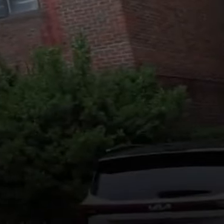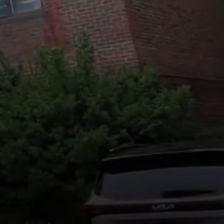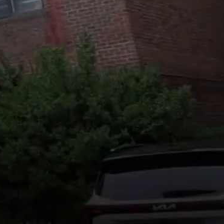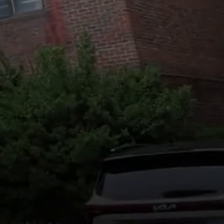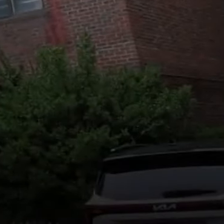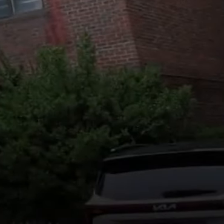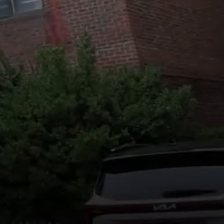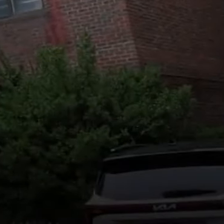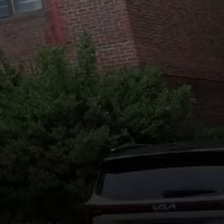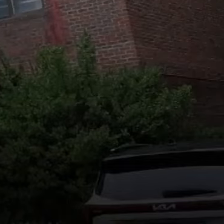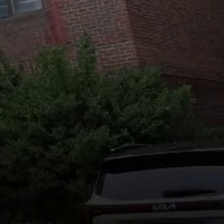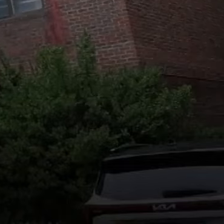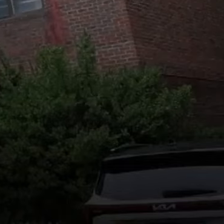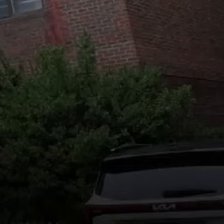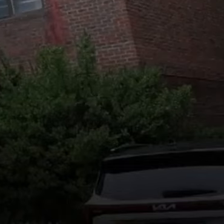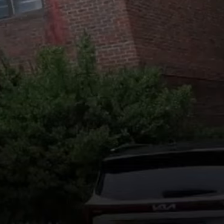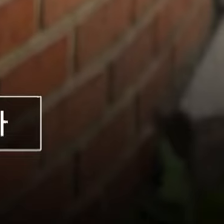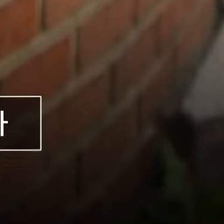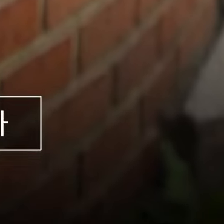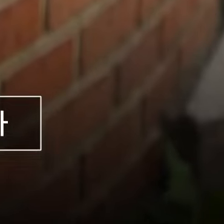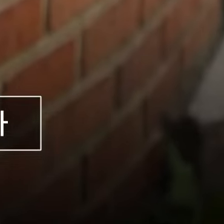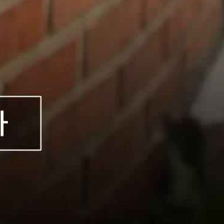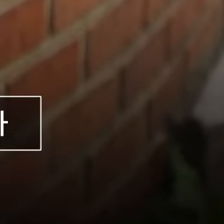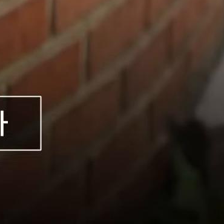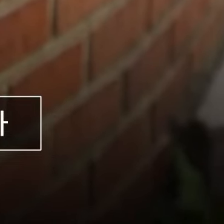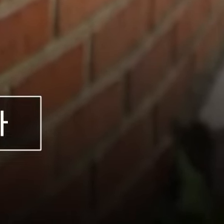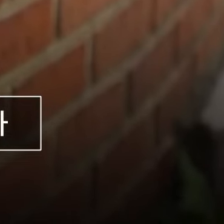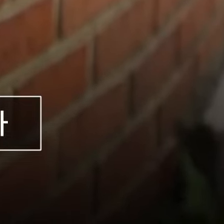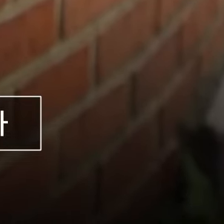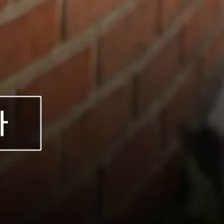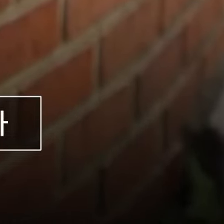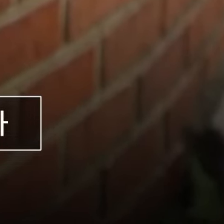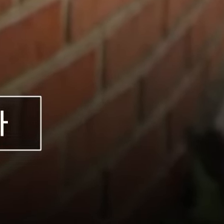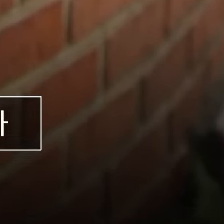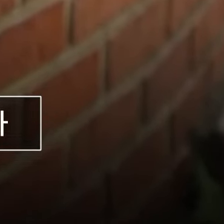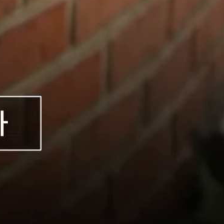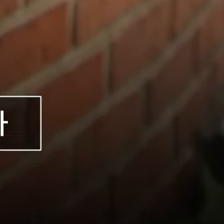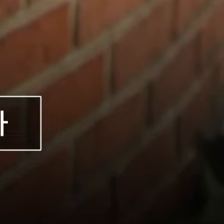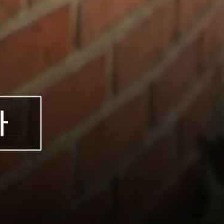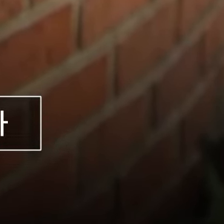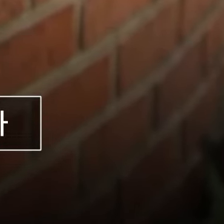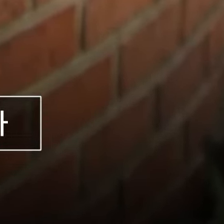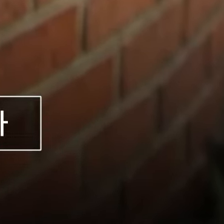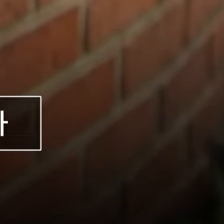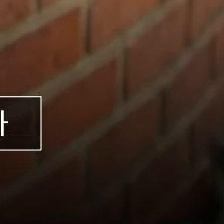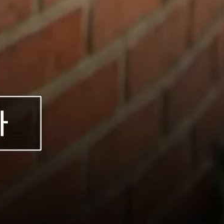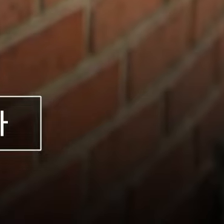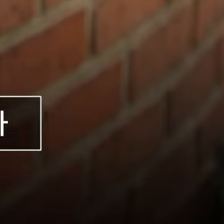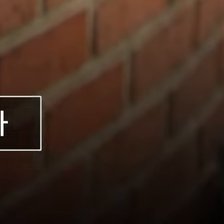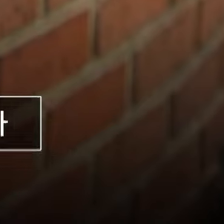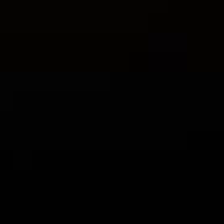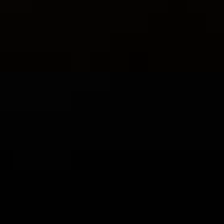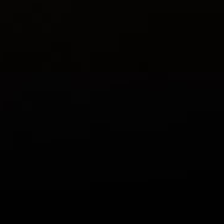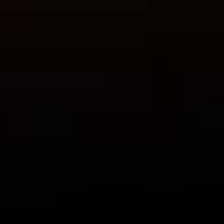얼마 뒤 학폭 심의위도 열렸습니다. 아이들은 처음 마주한 어른들에게 피해 사실을